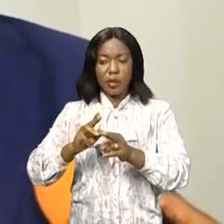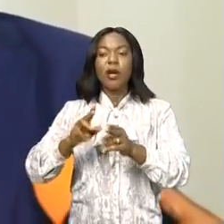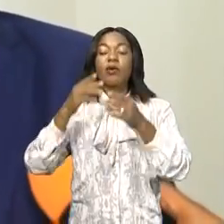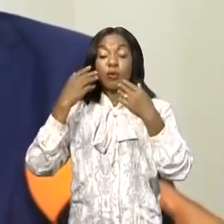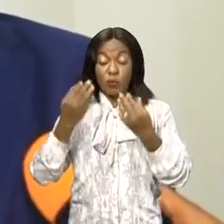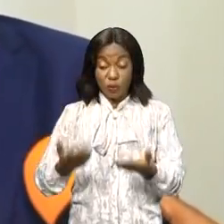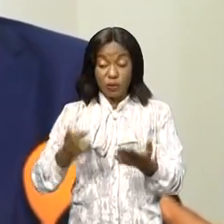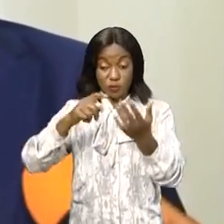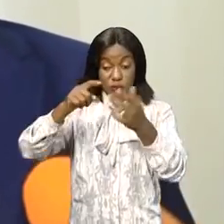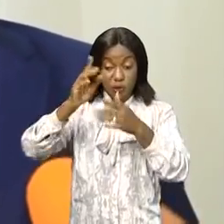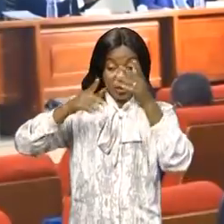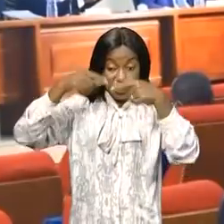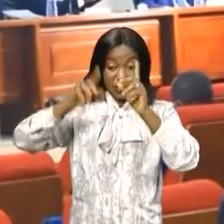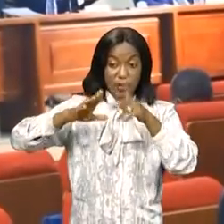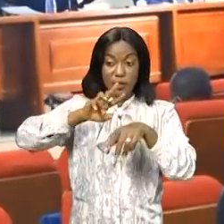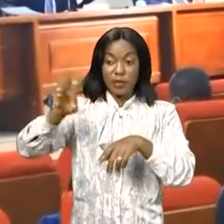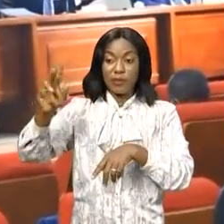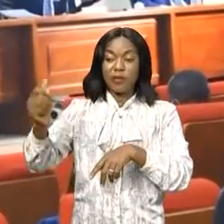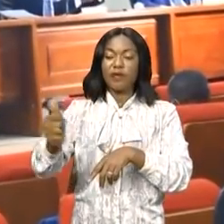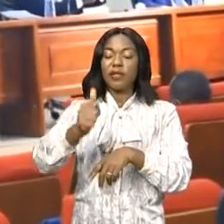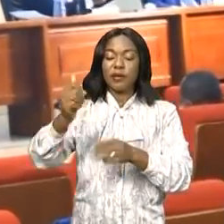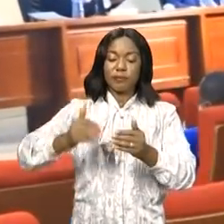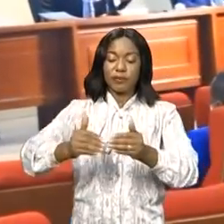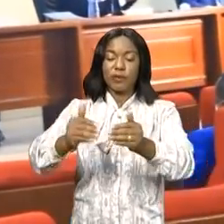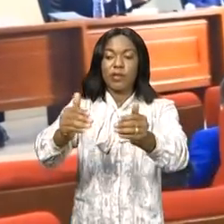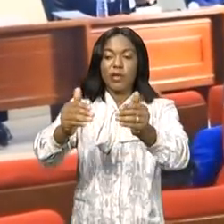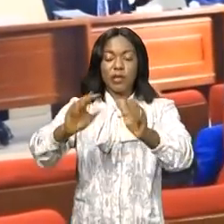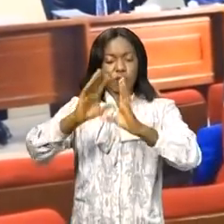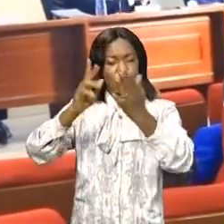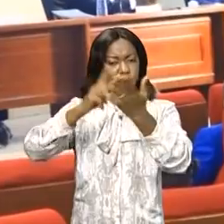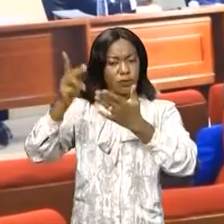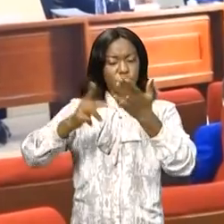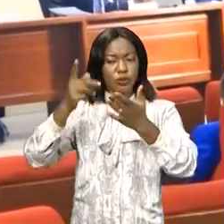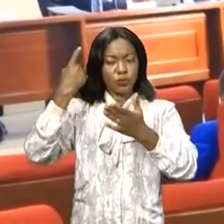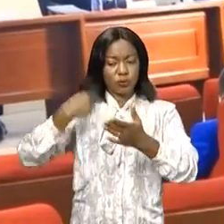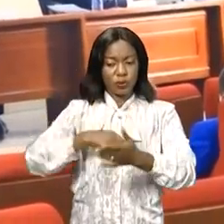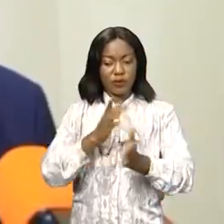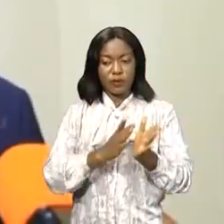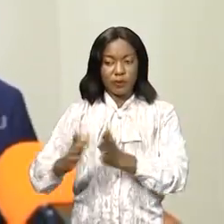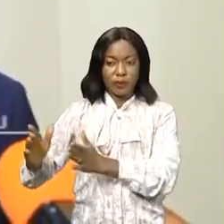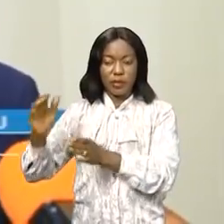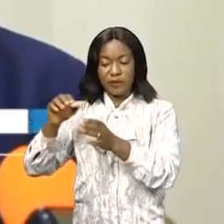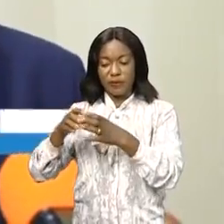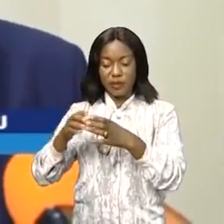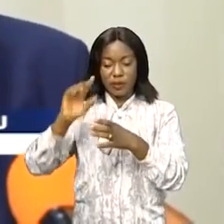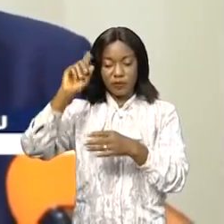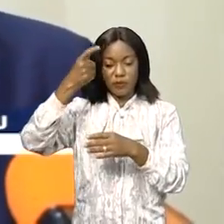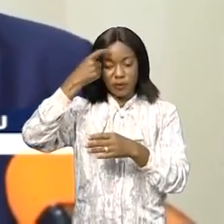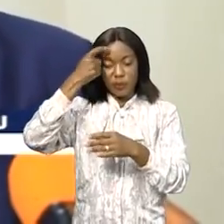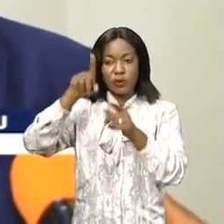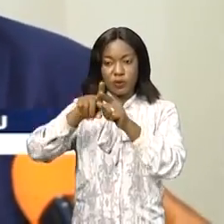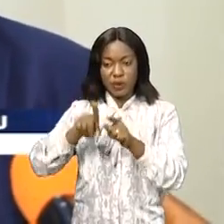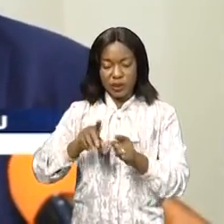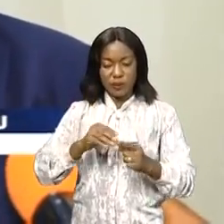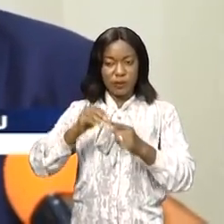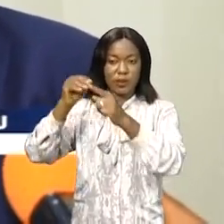comptons, au courant de l'année 2021, poursuivre la réalisation des projets que nous avons. Commençons avec le gouvernement, la priorité